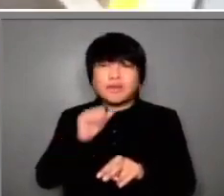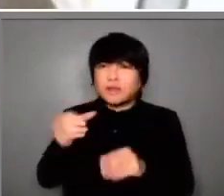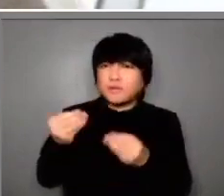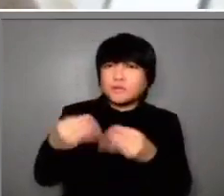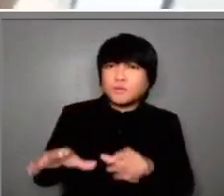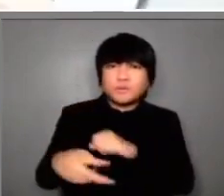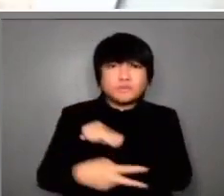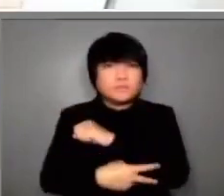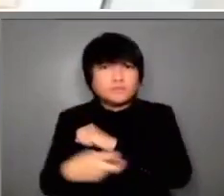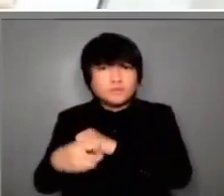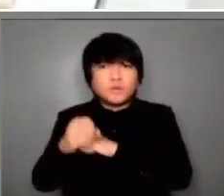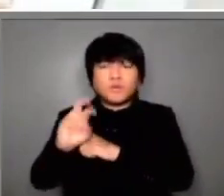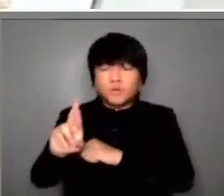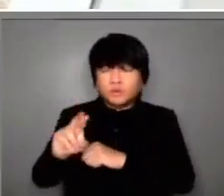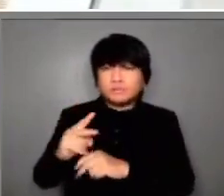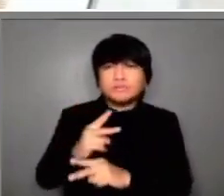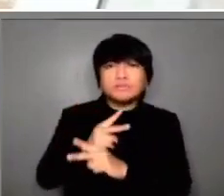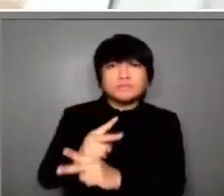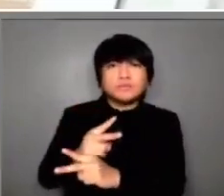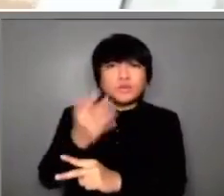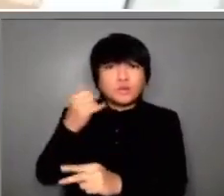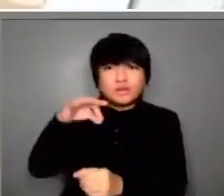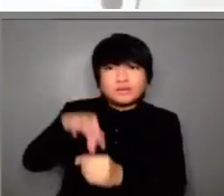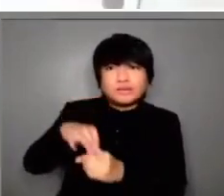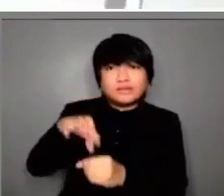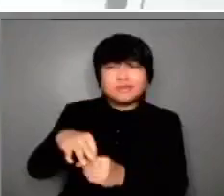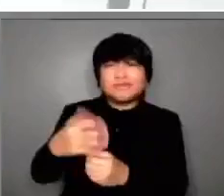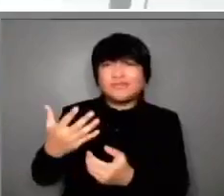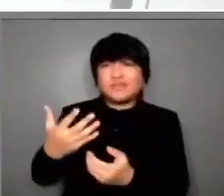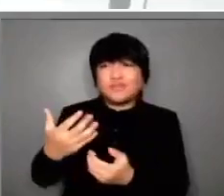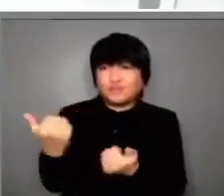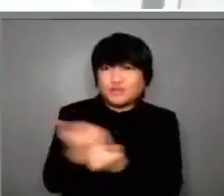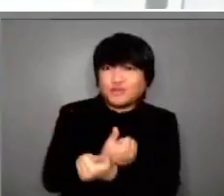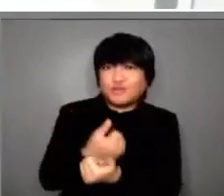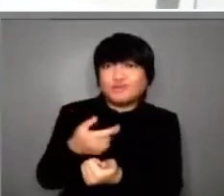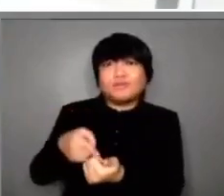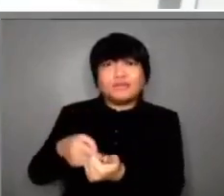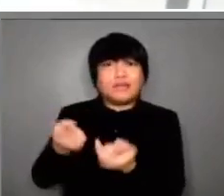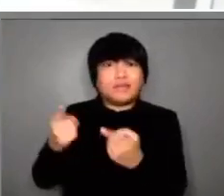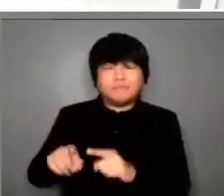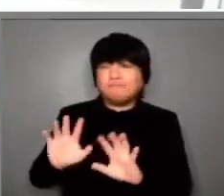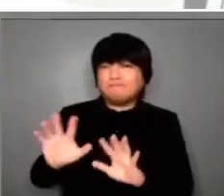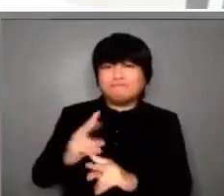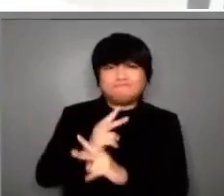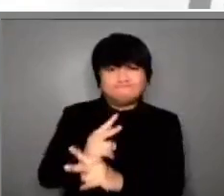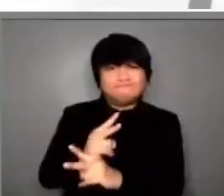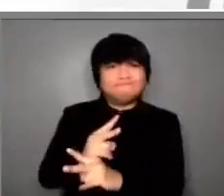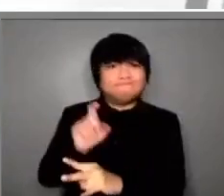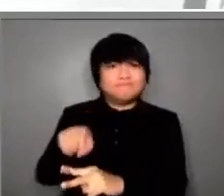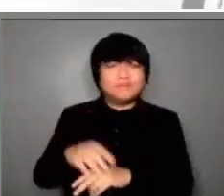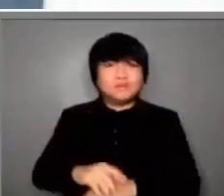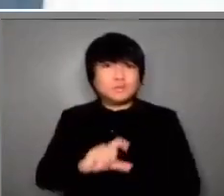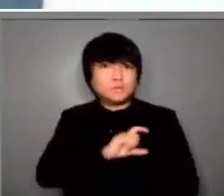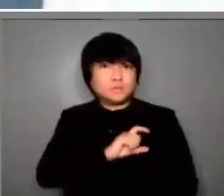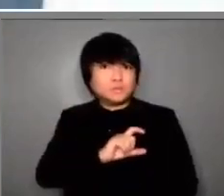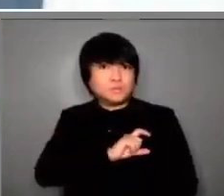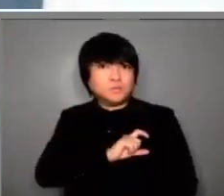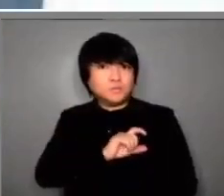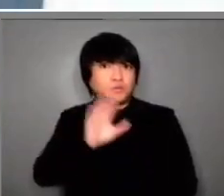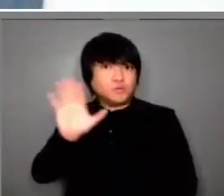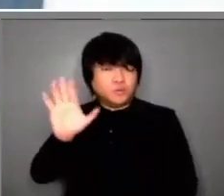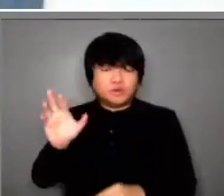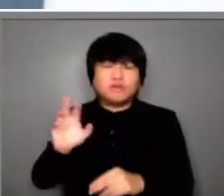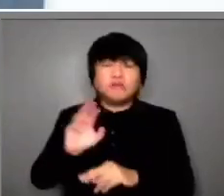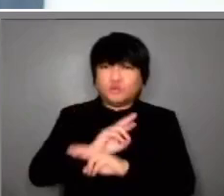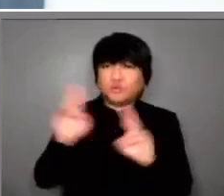at maiwasan ang election-related incidents. Handa naman na raw ang Pili Municipal Police Station sa deployment plan para sa